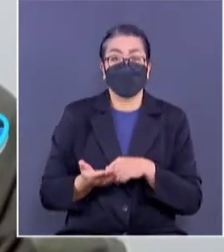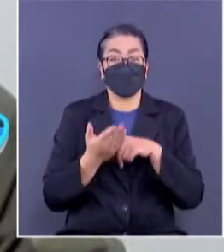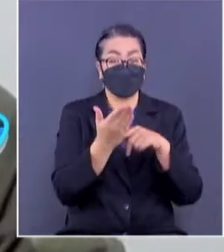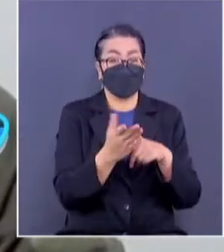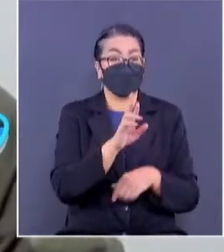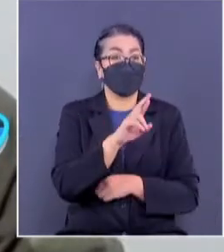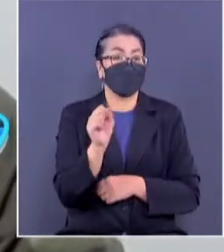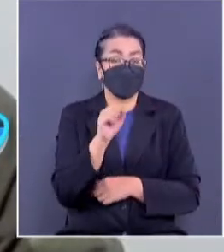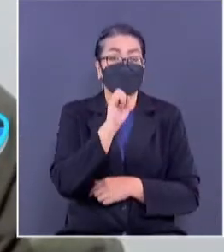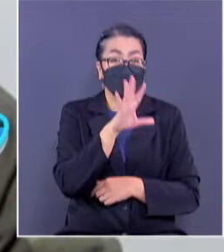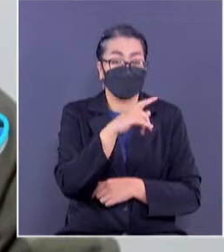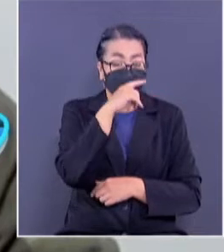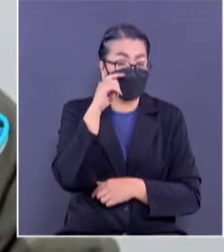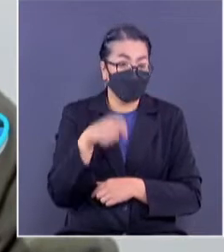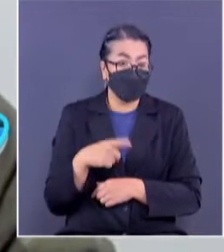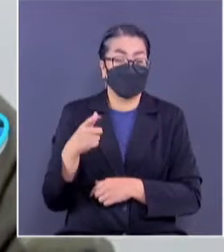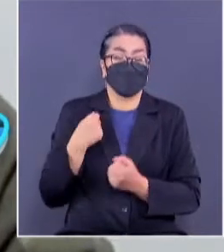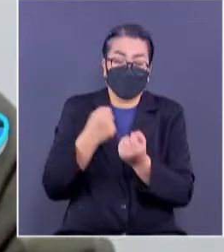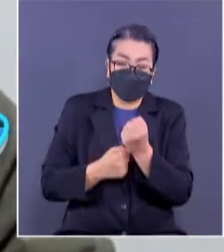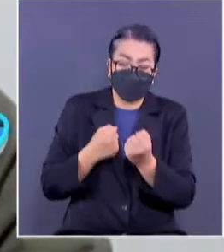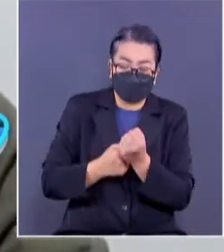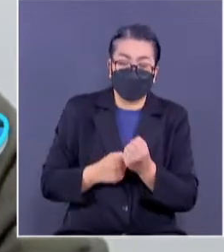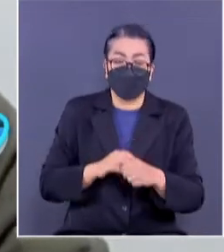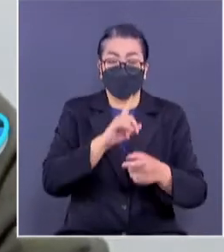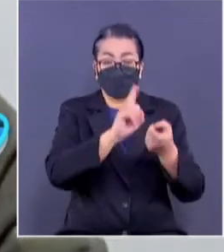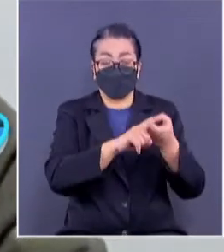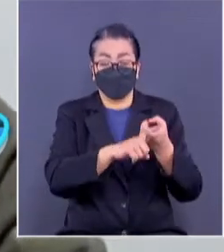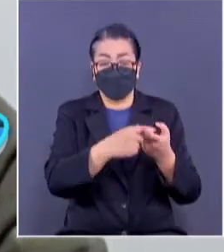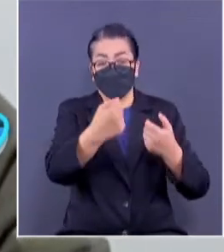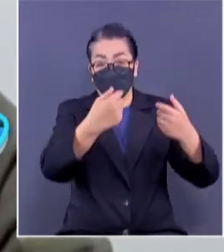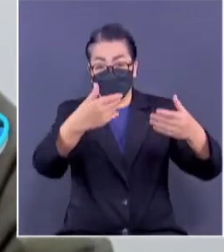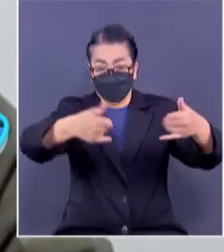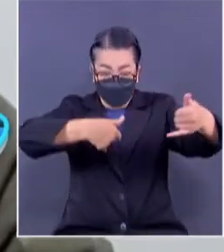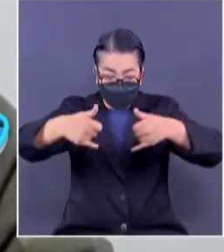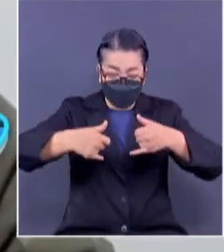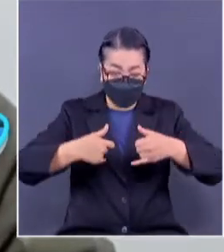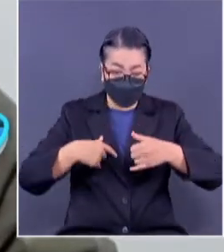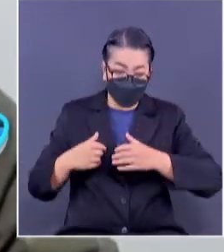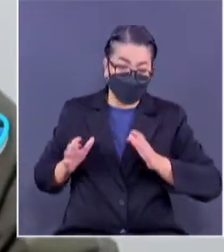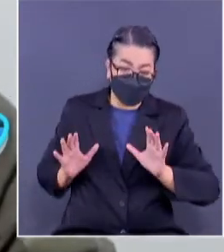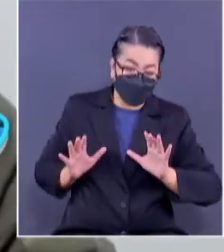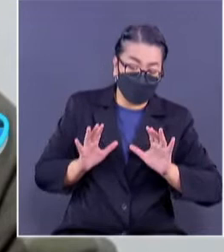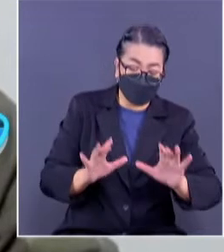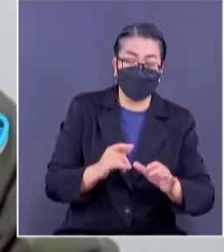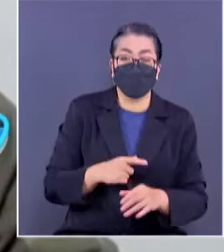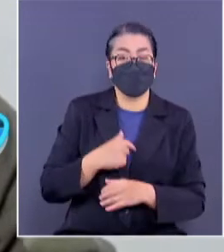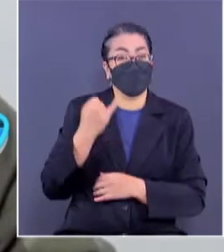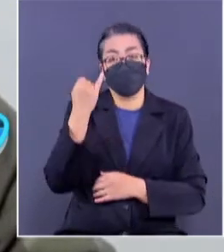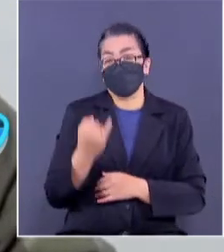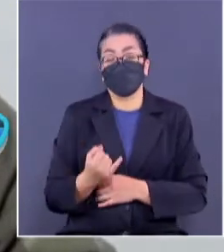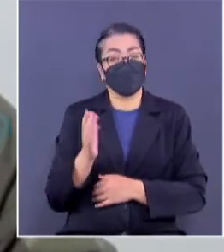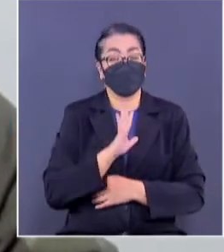คือกังกฤษนะครับเพราะว่ายูเครนเนี่ยจะต่อสู้การทุกการของรัสเซียอย่างถึงที่สุดและจะไม่ยอมแพ้นะครับและจะไม่แท้ด้วย